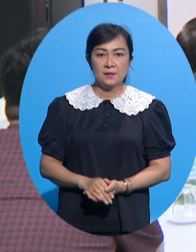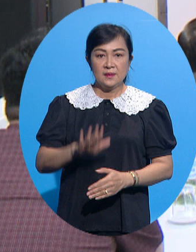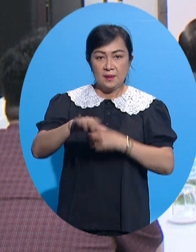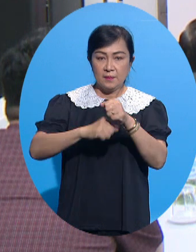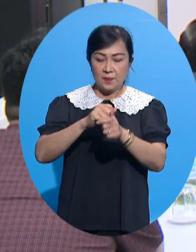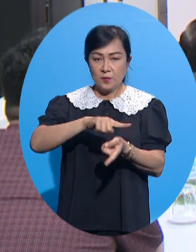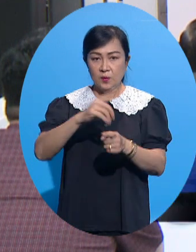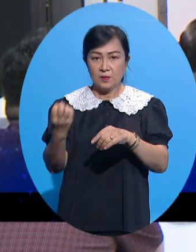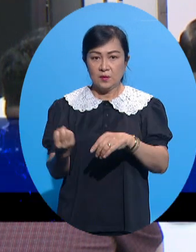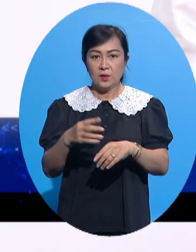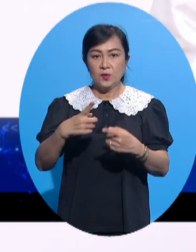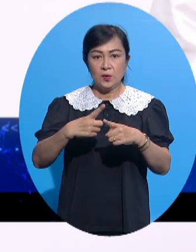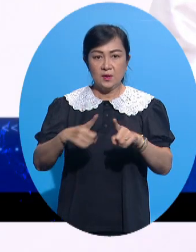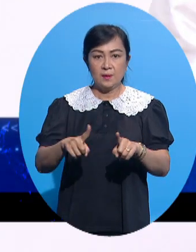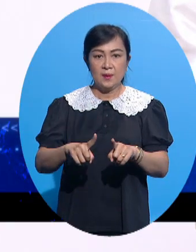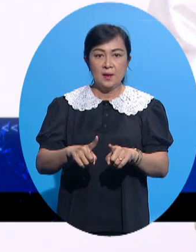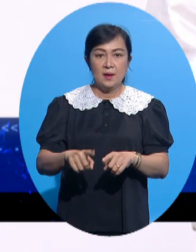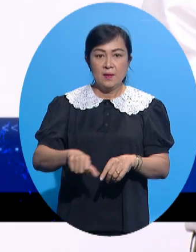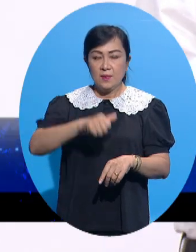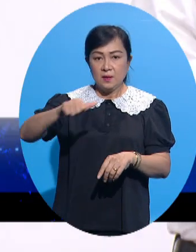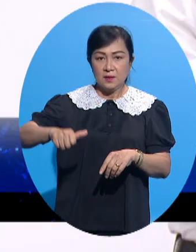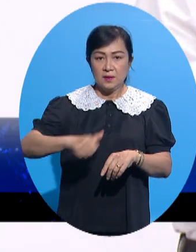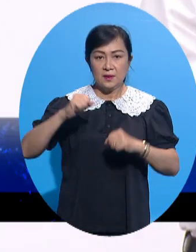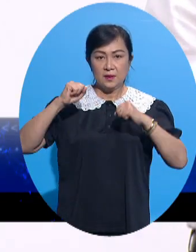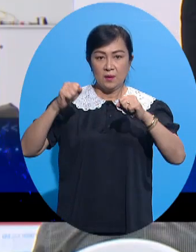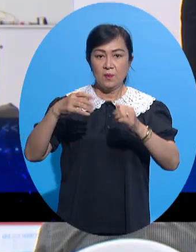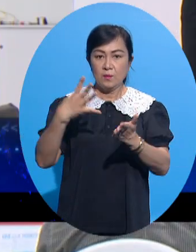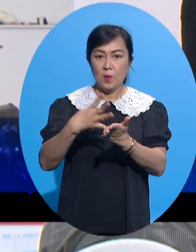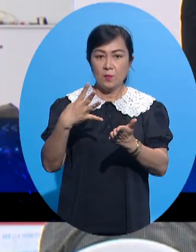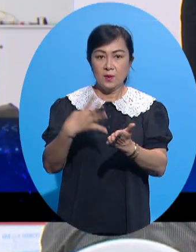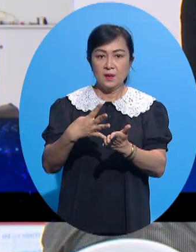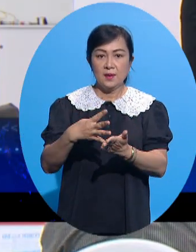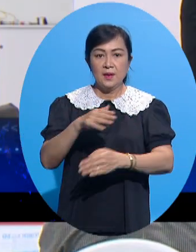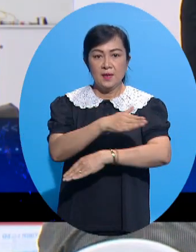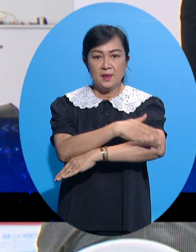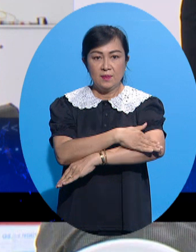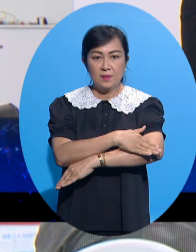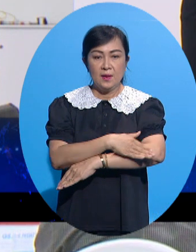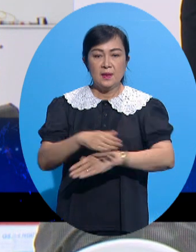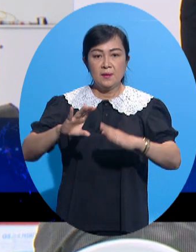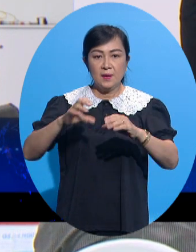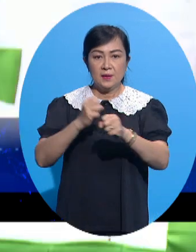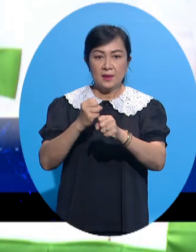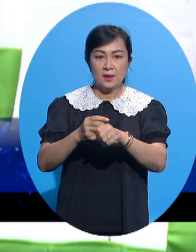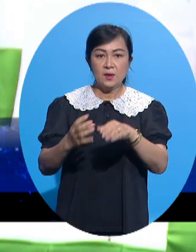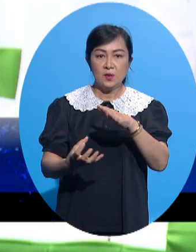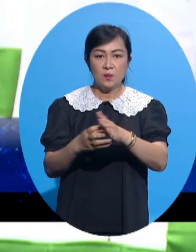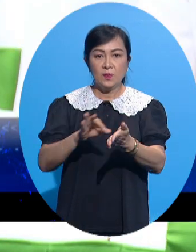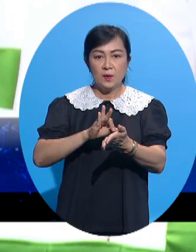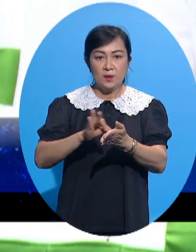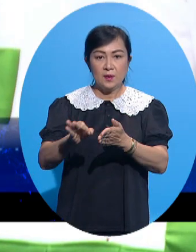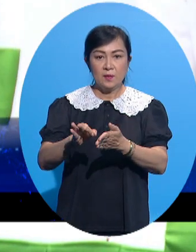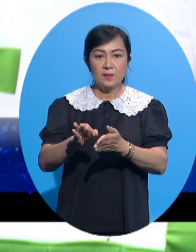Qua 5 năm chuyển đổi số, doanh nghiệp này đã có những bước tiến vượt bậc, thành công 4 lần chuyển tầng công nghệ, giúp đơn vị từ một nhà máy sản xuất công nghiệp truyền thống